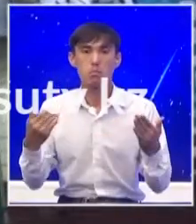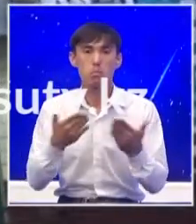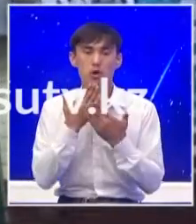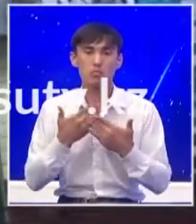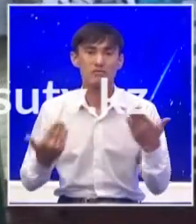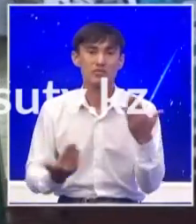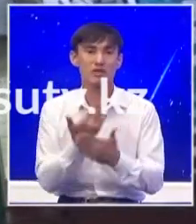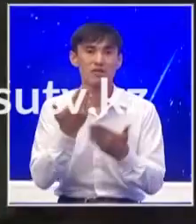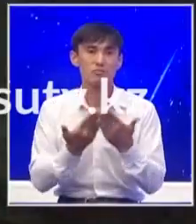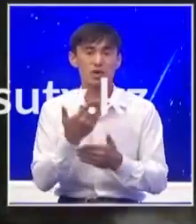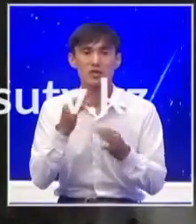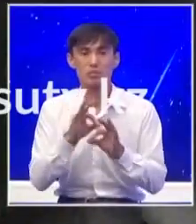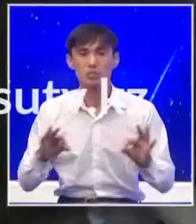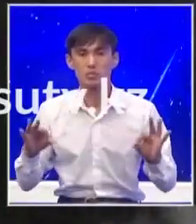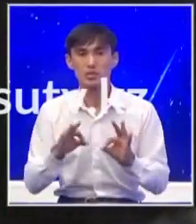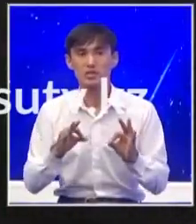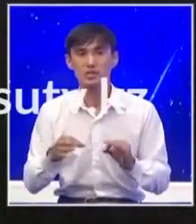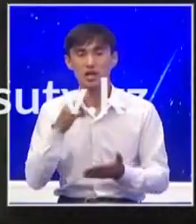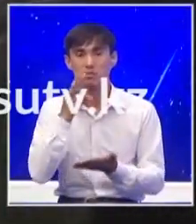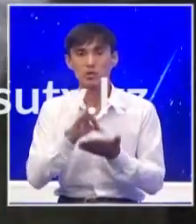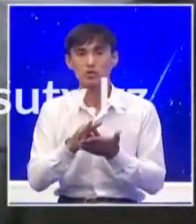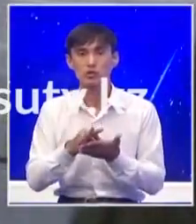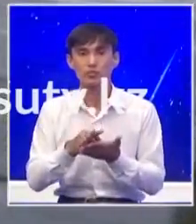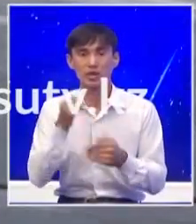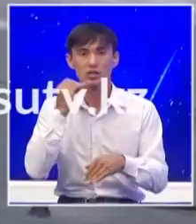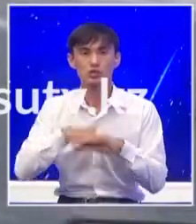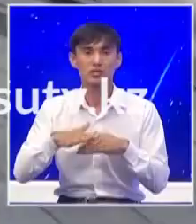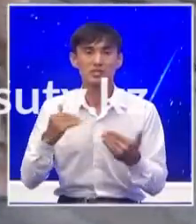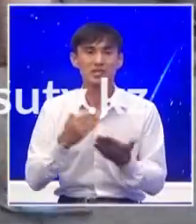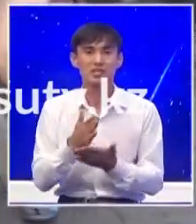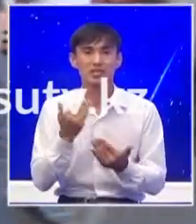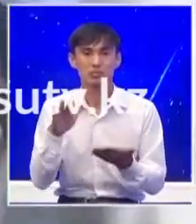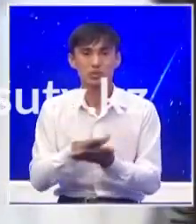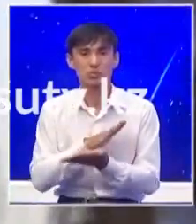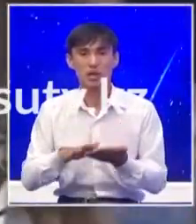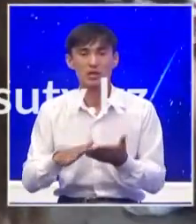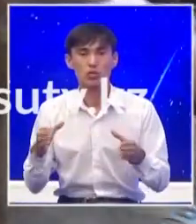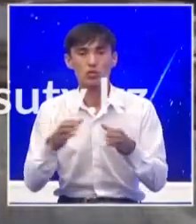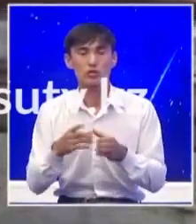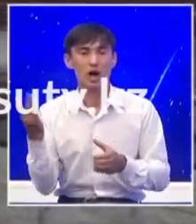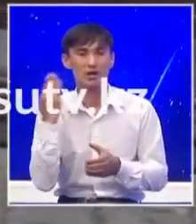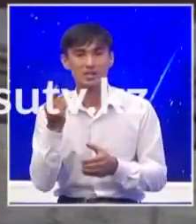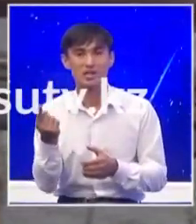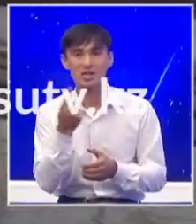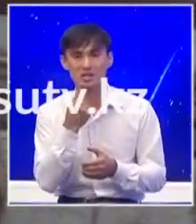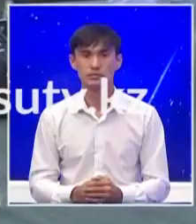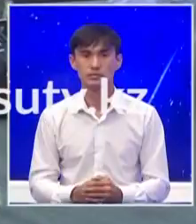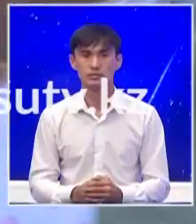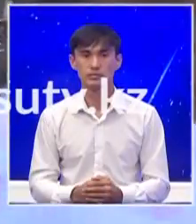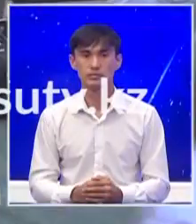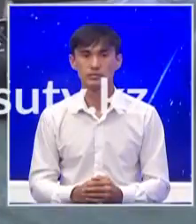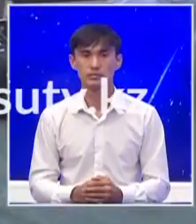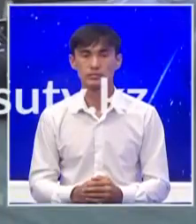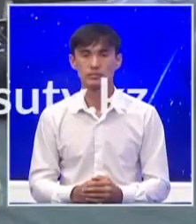полюбившихся молодежи современных песен. Отмечу, в ресурсном центре имеются также бесплатные курсы английского языка и дебатные кружки.